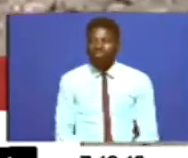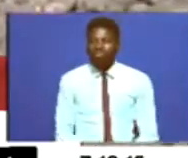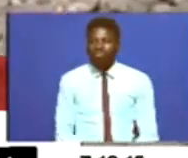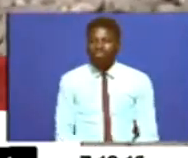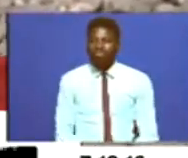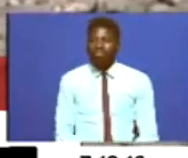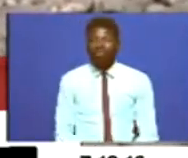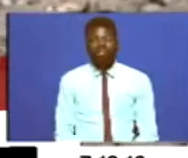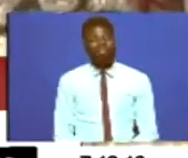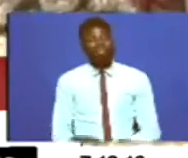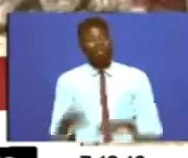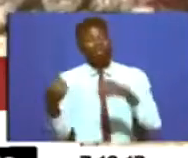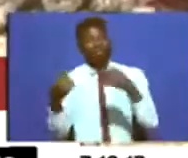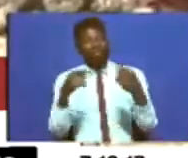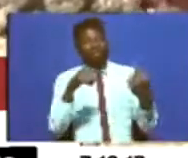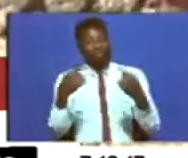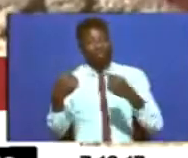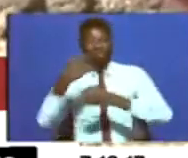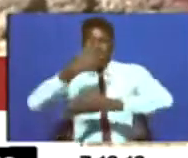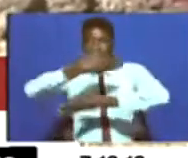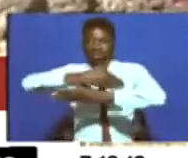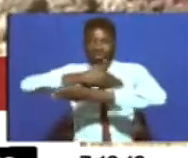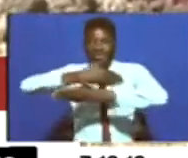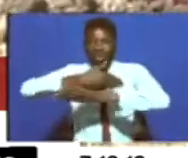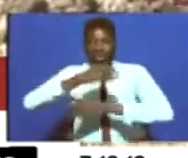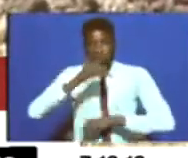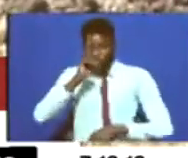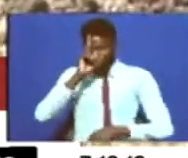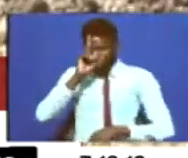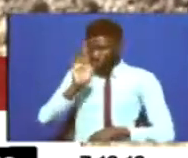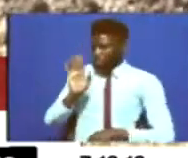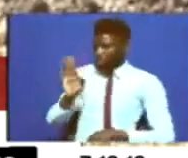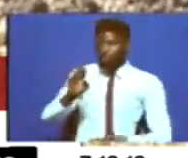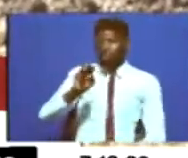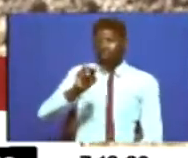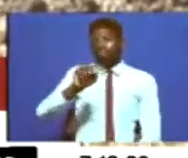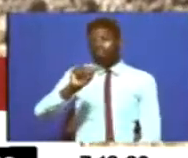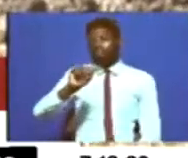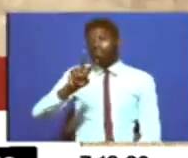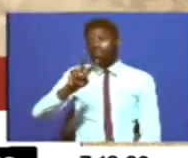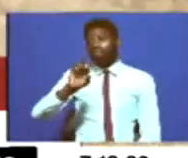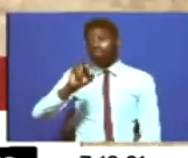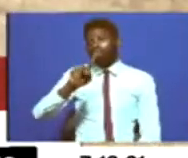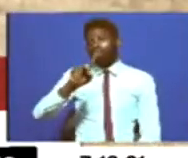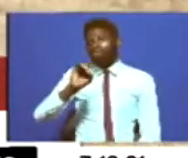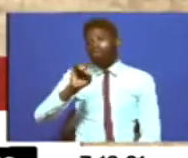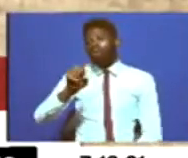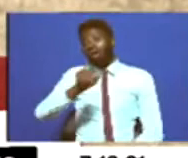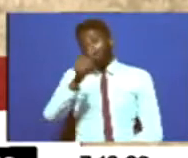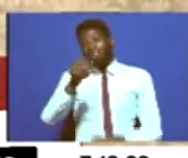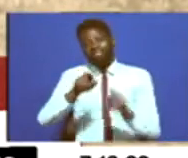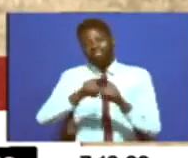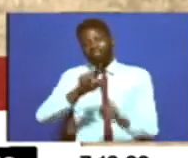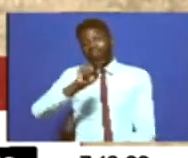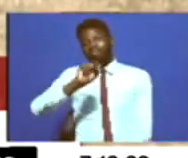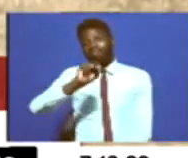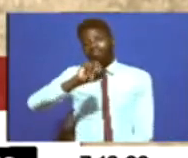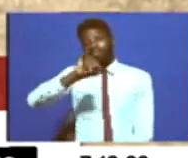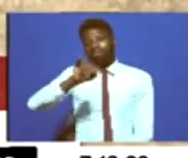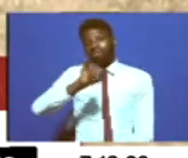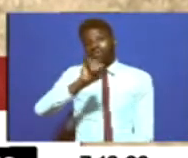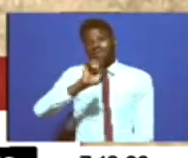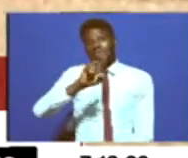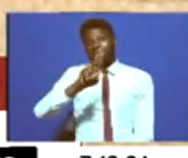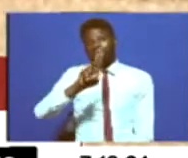Mzozo wa mpaka baina ya maafisa wa polisi wa kituo cha Mavoko na wenzao kutoka kituo cha Njiru umesababisha kunyanyaswa